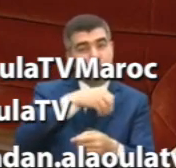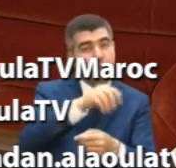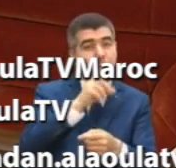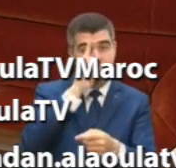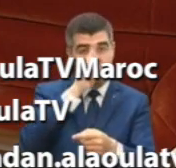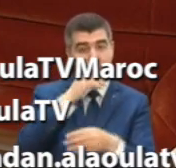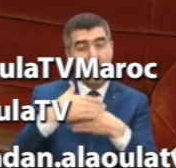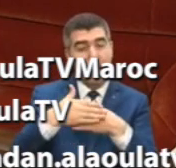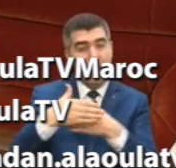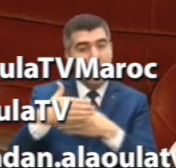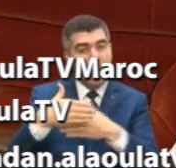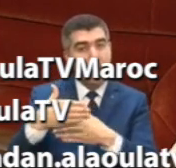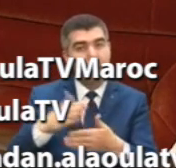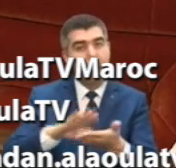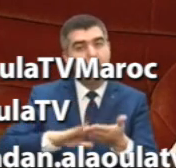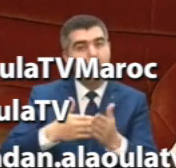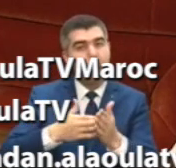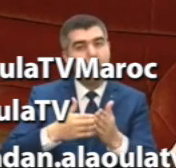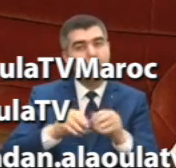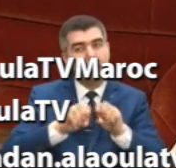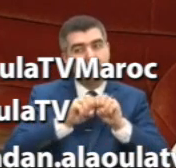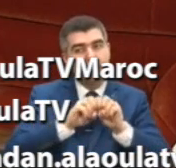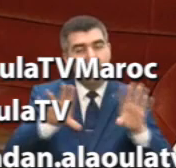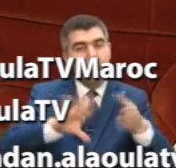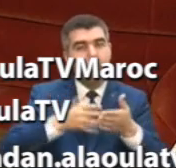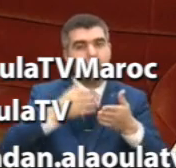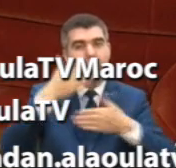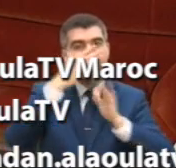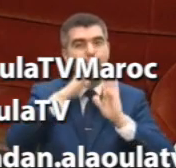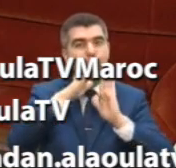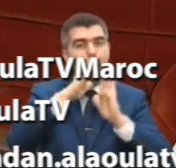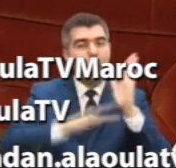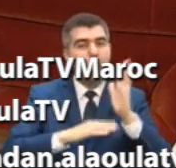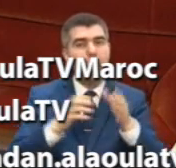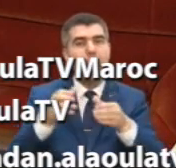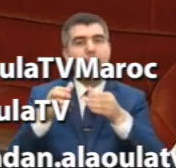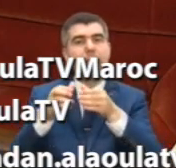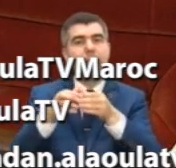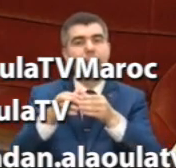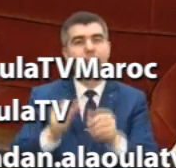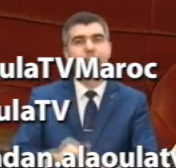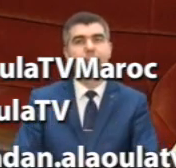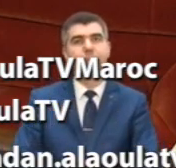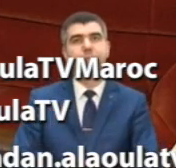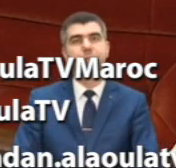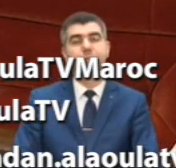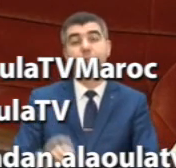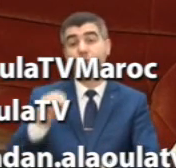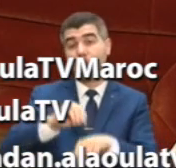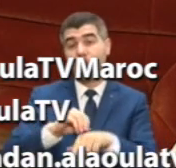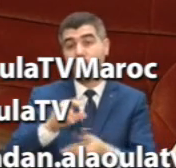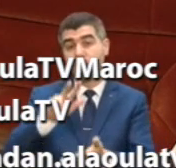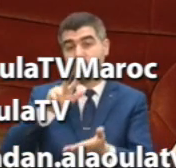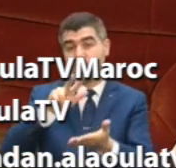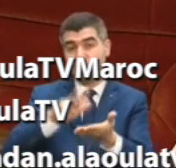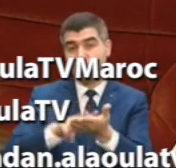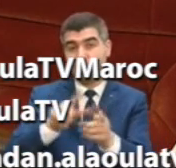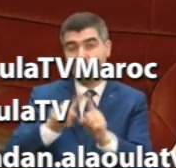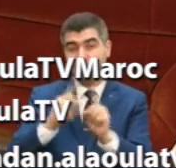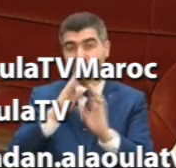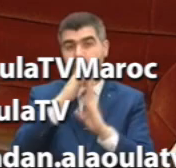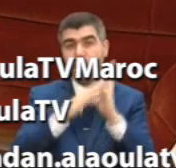في الدخول المدرسي المقبل على الأقسام. بالنسبة تم اعتماد معايير الخرائط